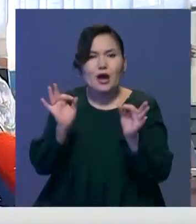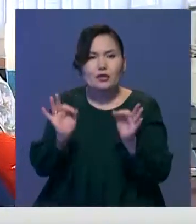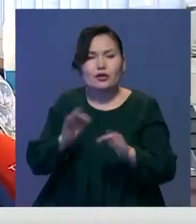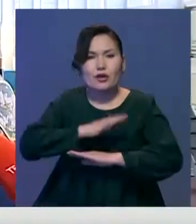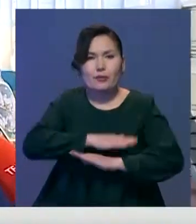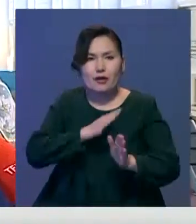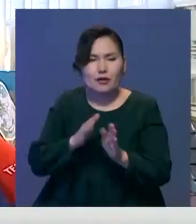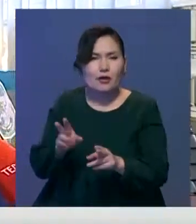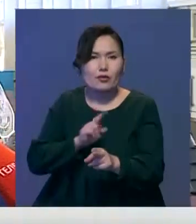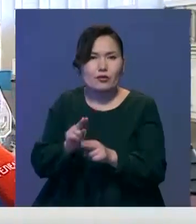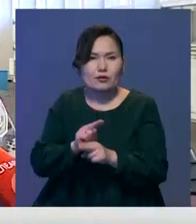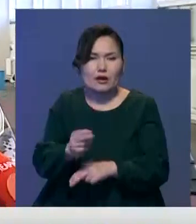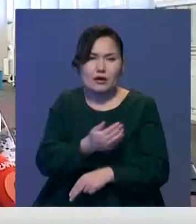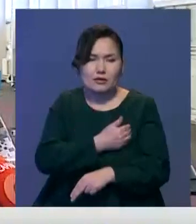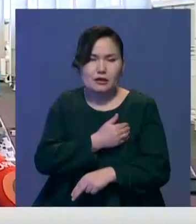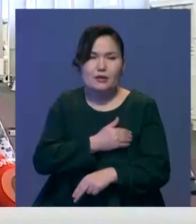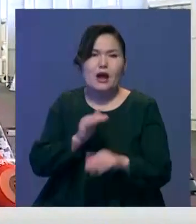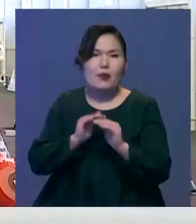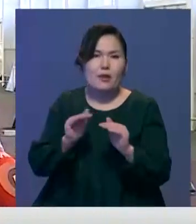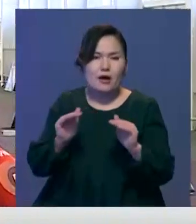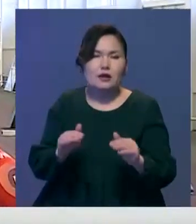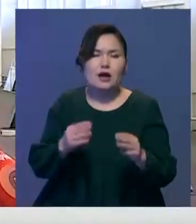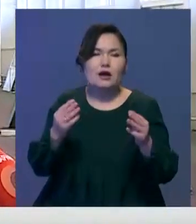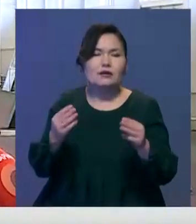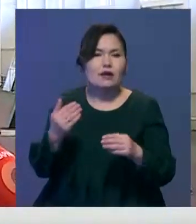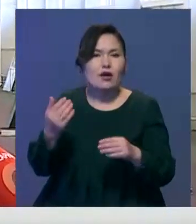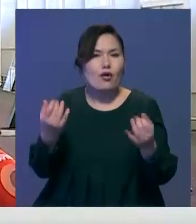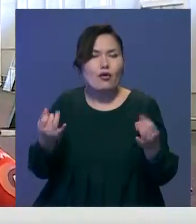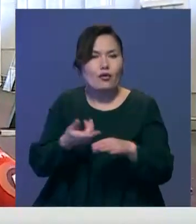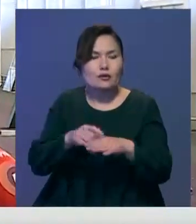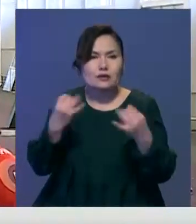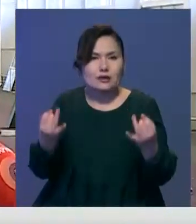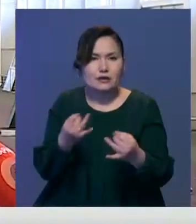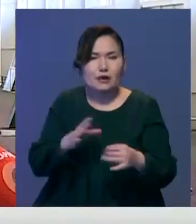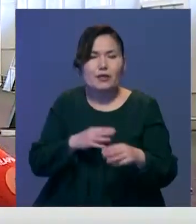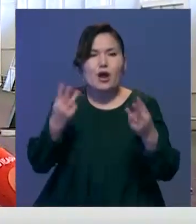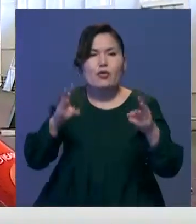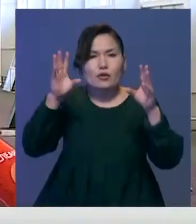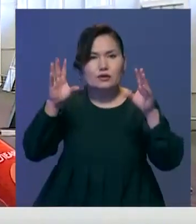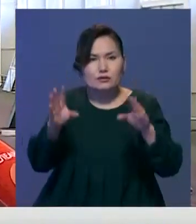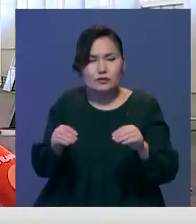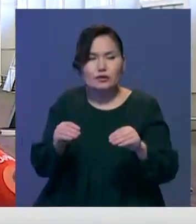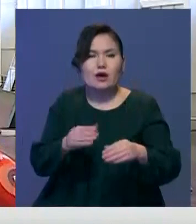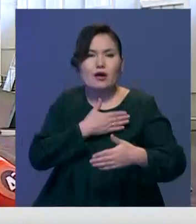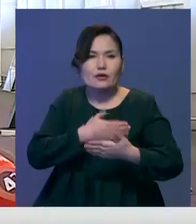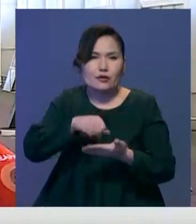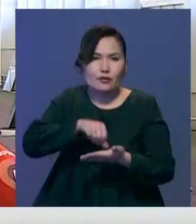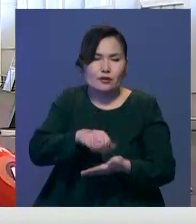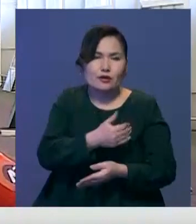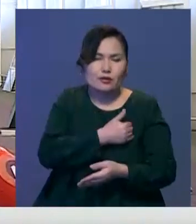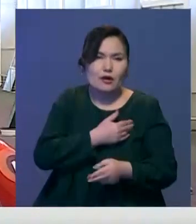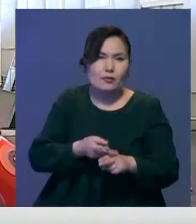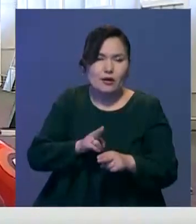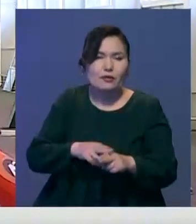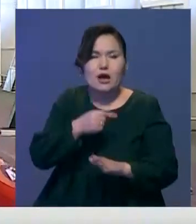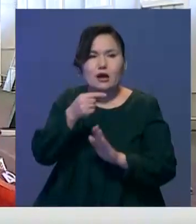етуді үйретсек дейміз. Балалардың да өрт сөндіруші қызметіне деген қызығушылығы жоғары екенін байқадық. Тосылып қалмай,